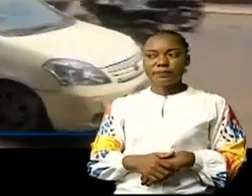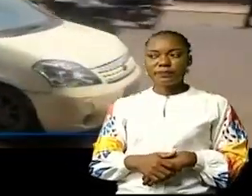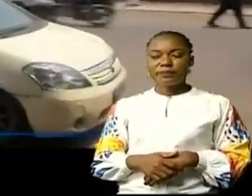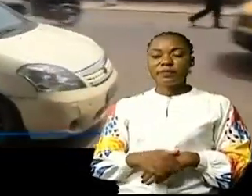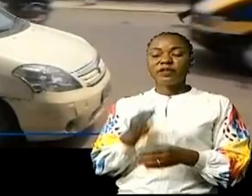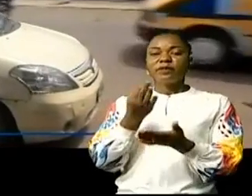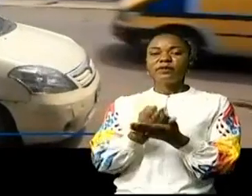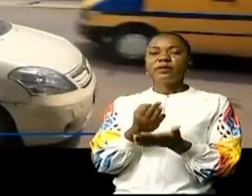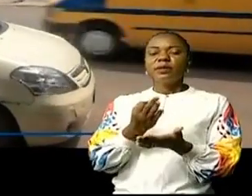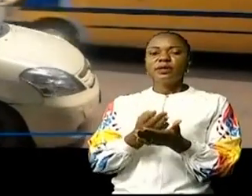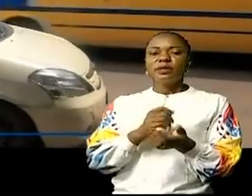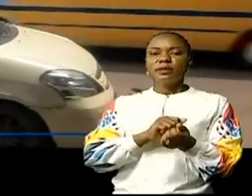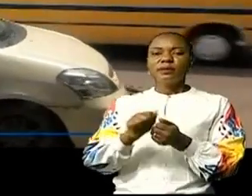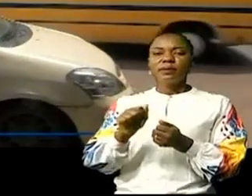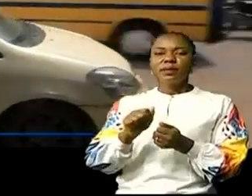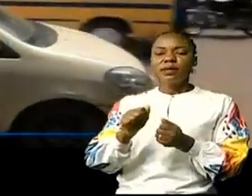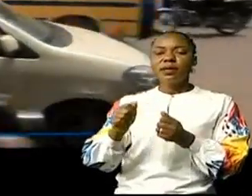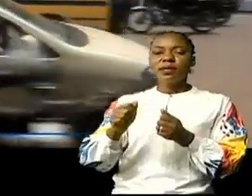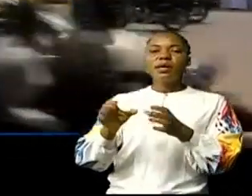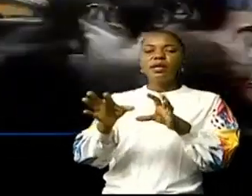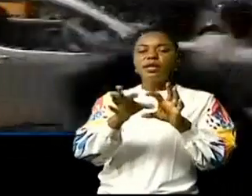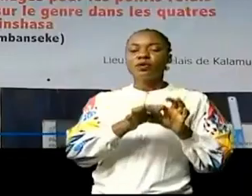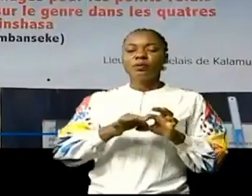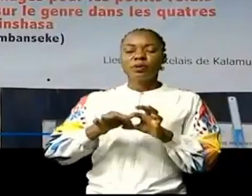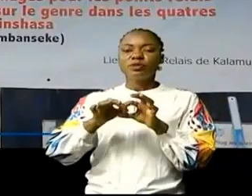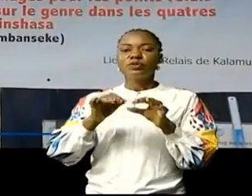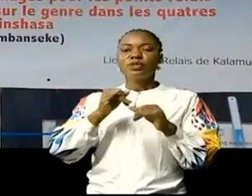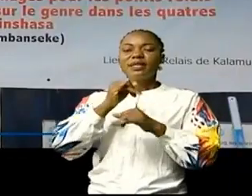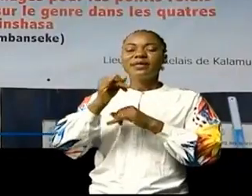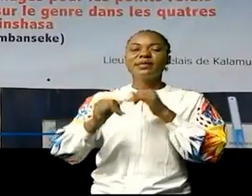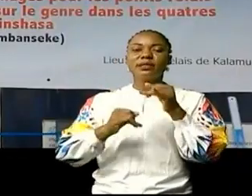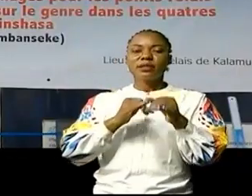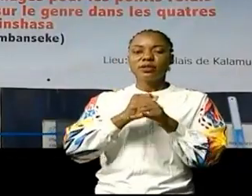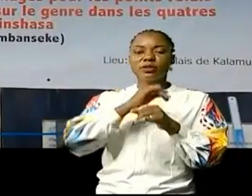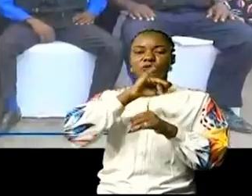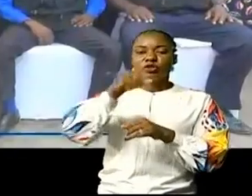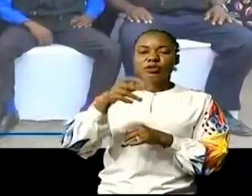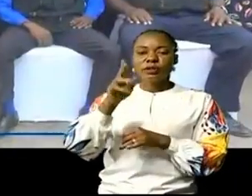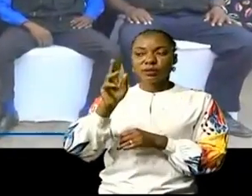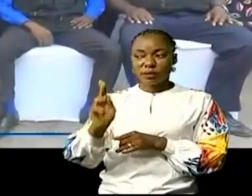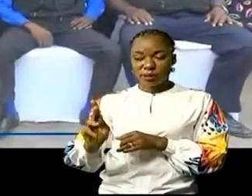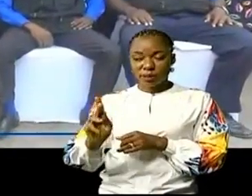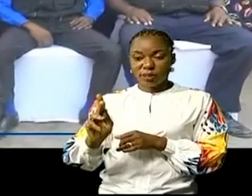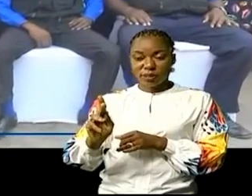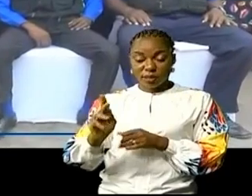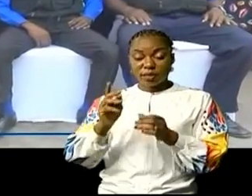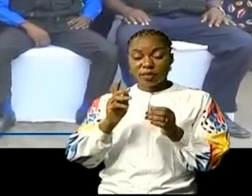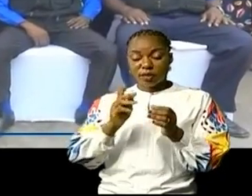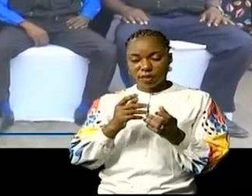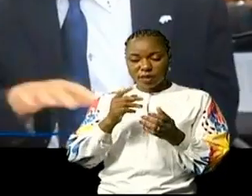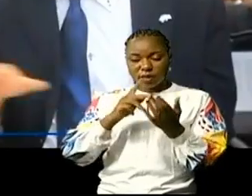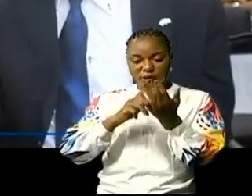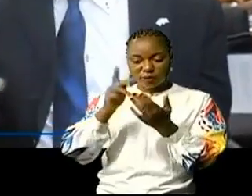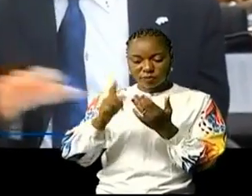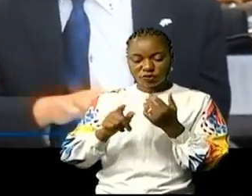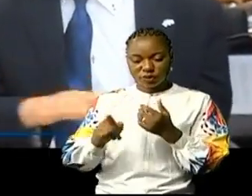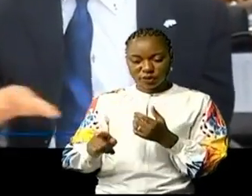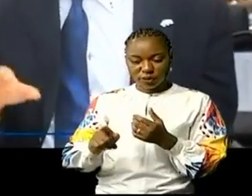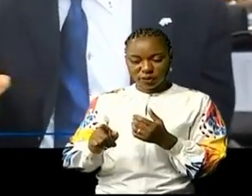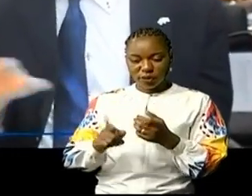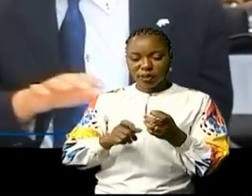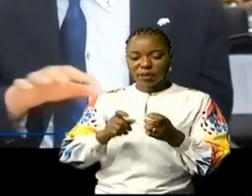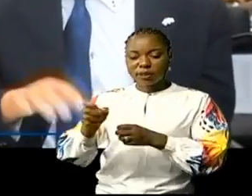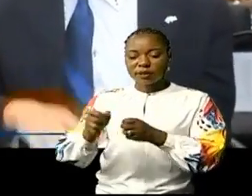Financé par l'Agence congolaise de coopération internationale, JICA, ce projet initié par le gouvernement provincial de la ville de Kinshasa a